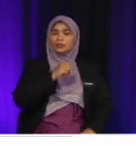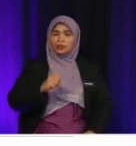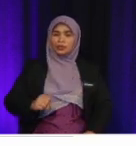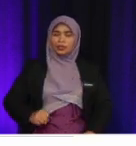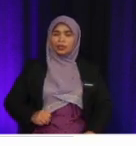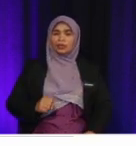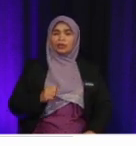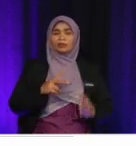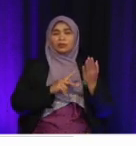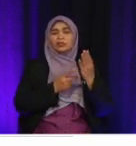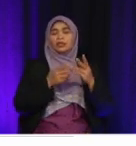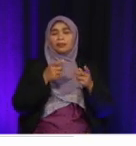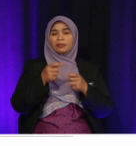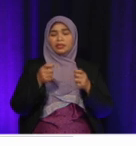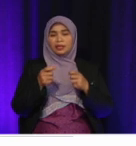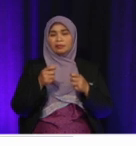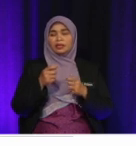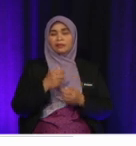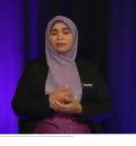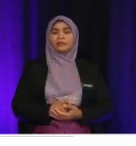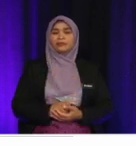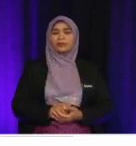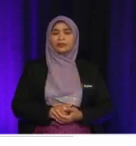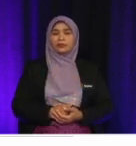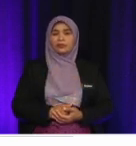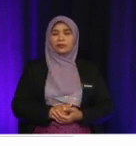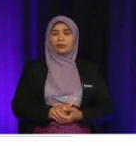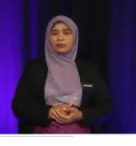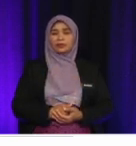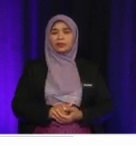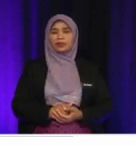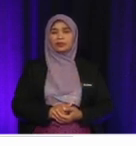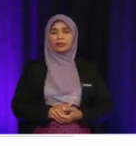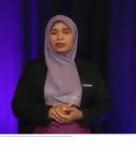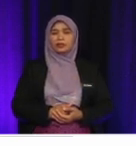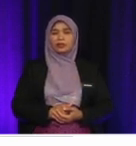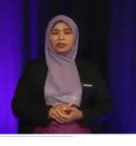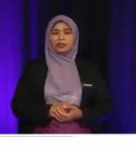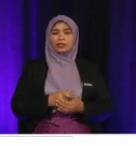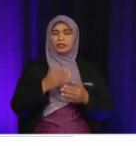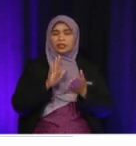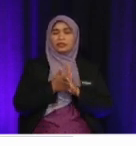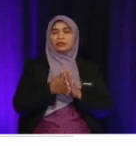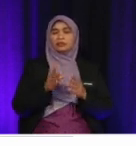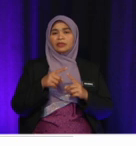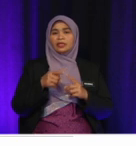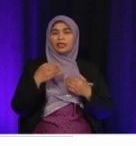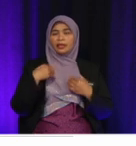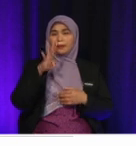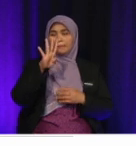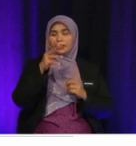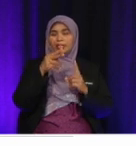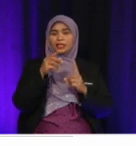Pusat pentadbirannya nampak tu ayat antara pusat pentadbirannya jadi ada satu isi dua isi tiga isi empat